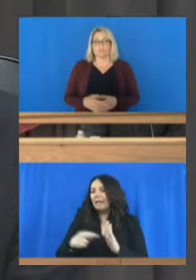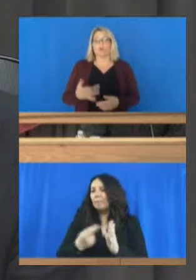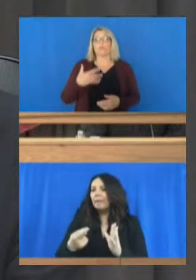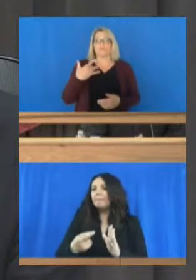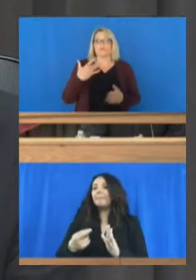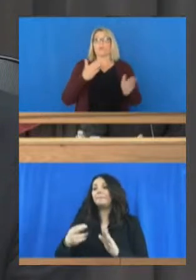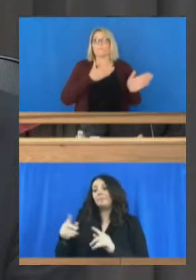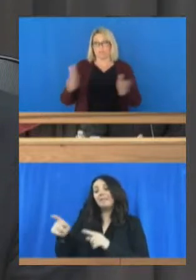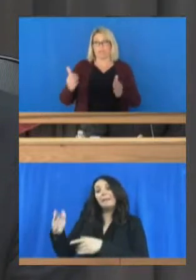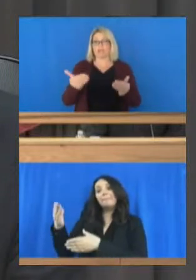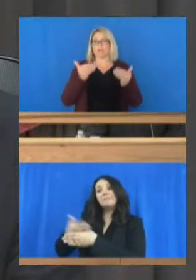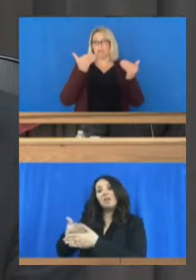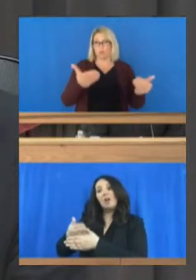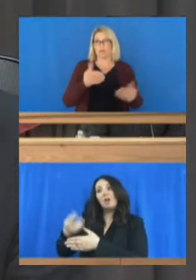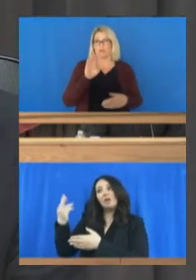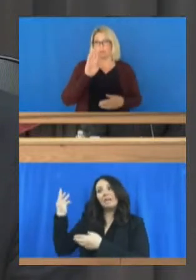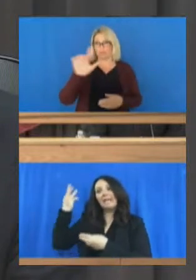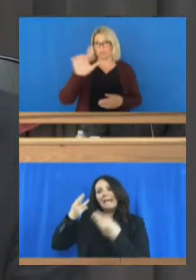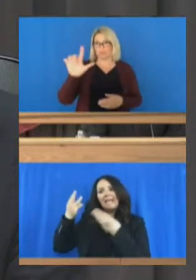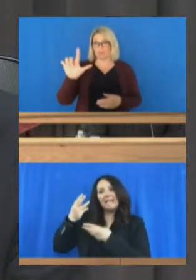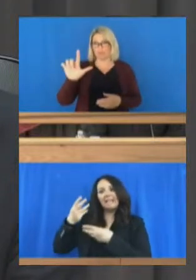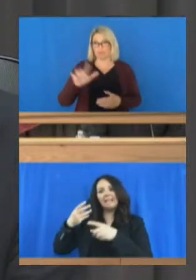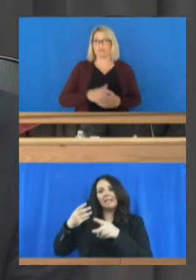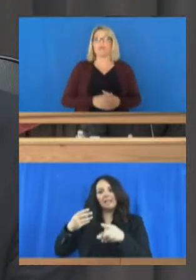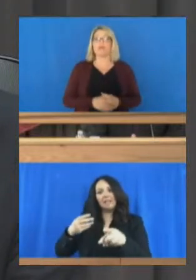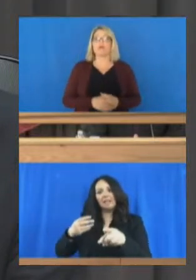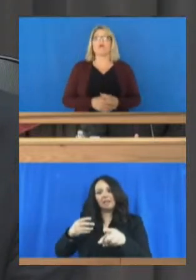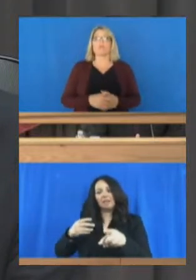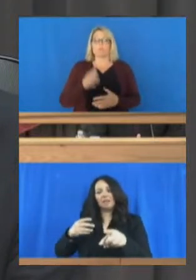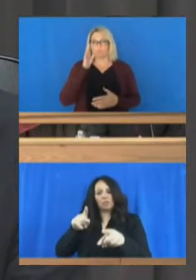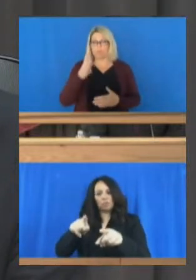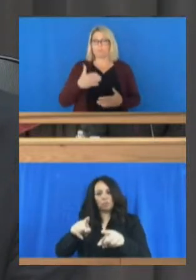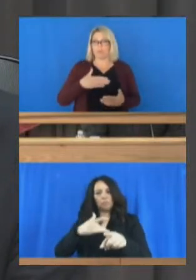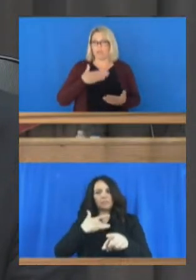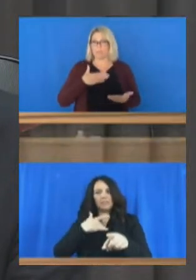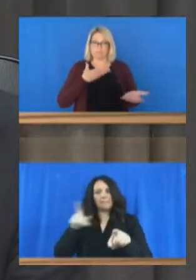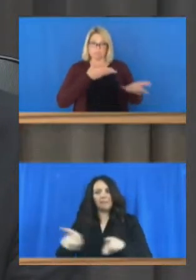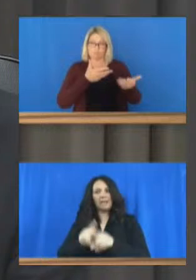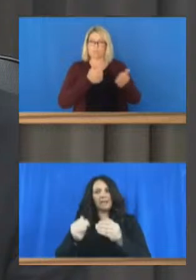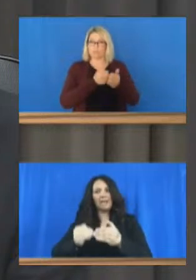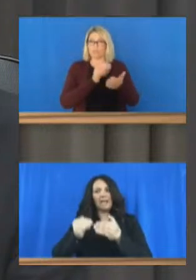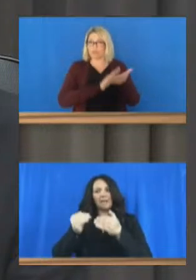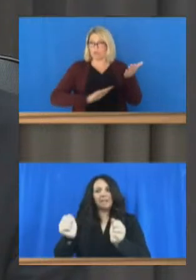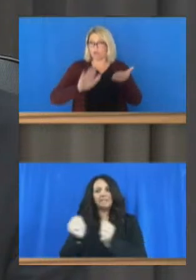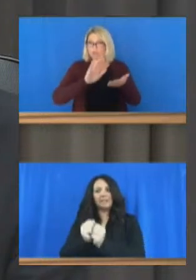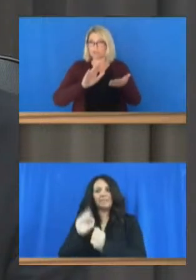enseignants ne sont pas des experts, il pourrait y avoir des enfants qui passent à travers les cracks du